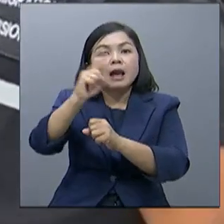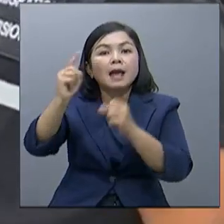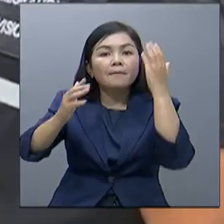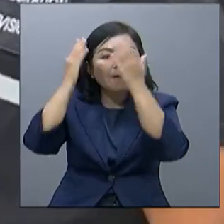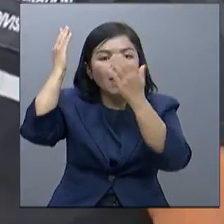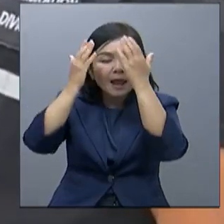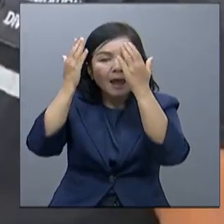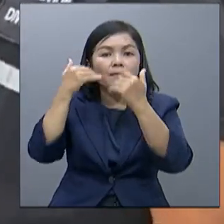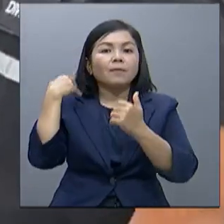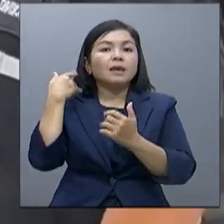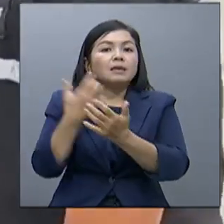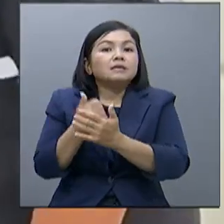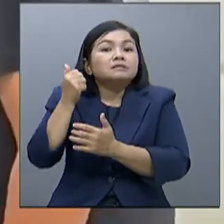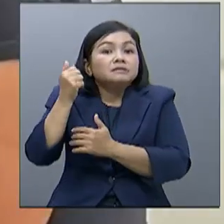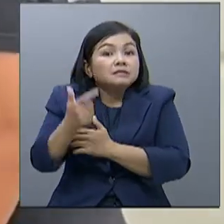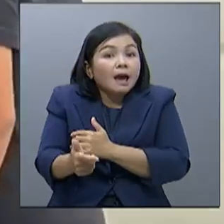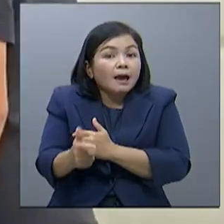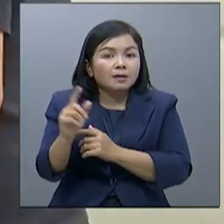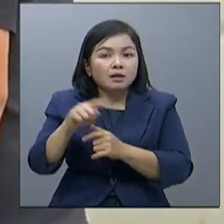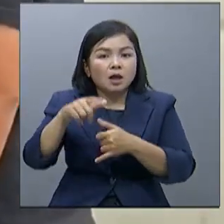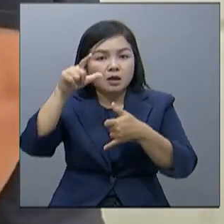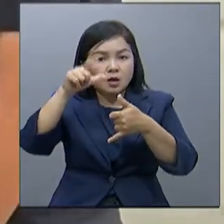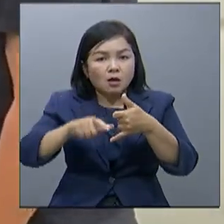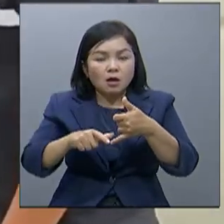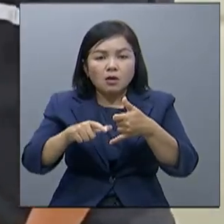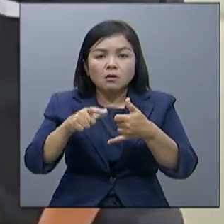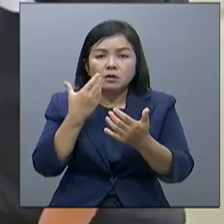ซียจ่ายเงินให้กับนายหน้าคนละ5ล้านจ